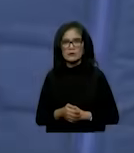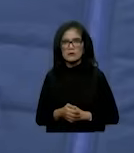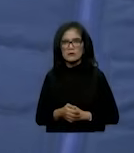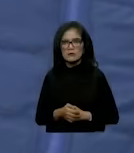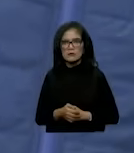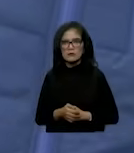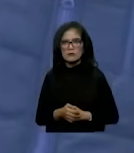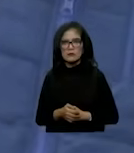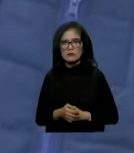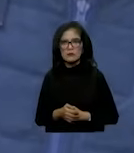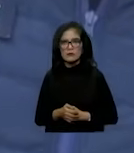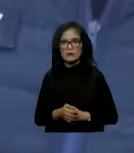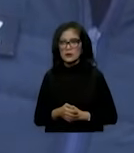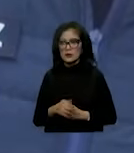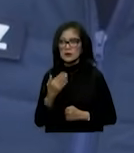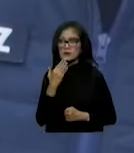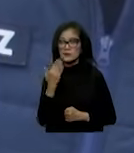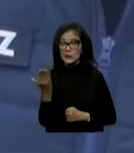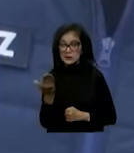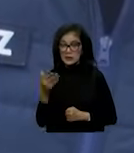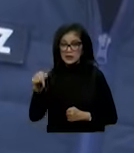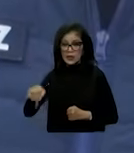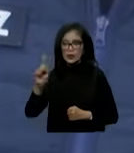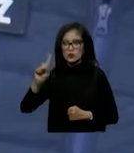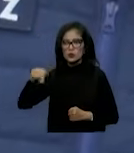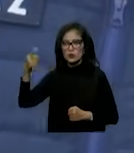mereka terlebih dahulu naikkan drone ini.